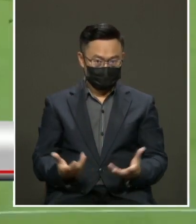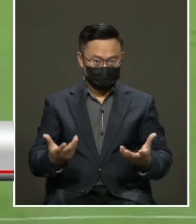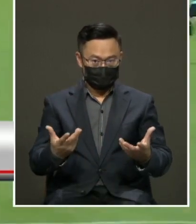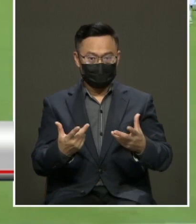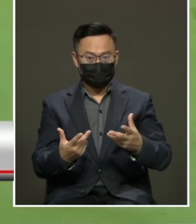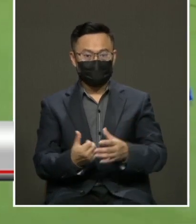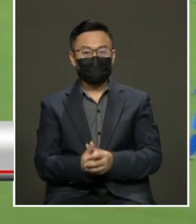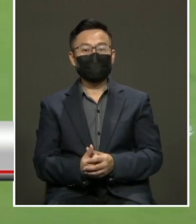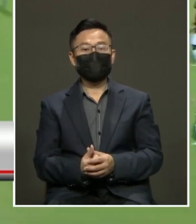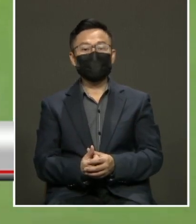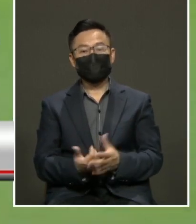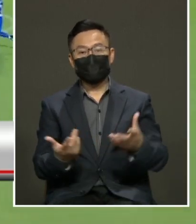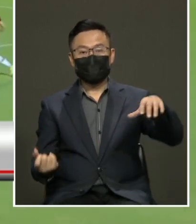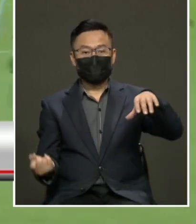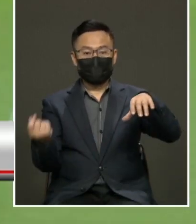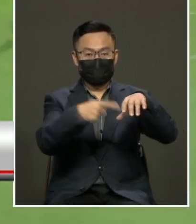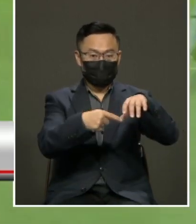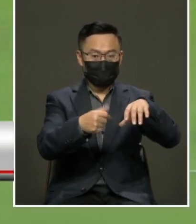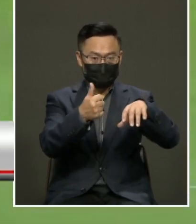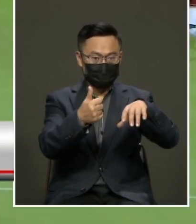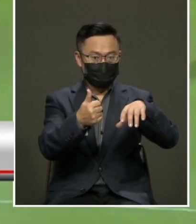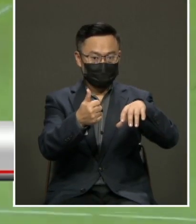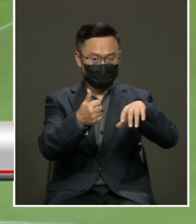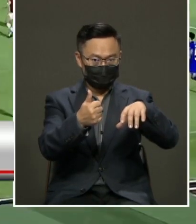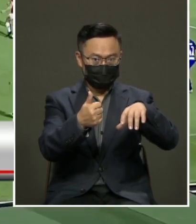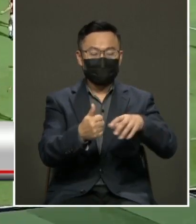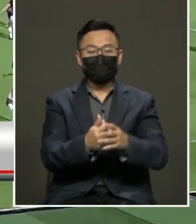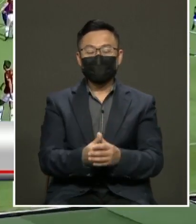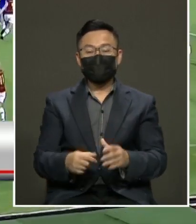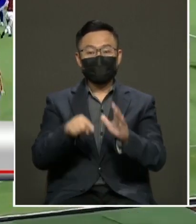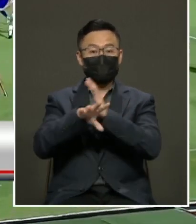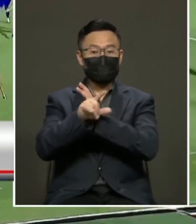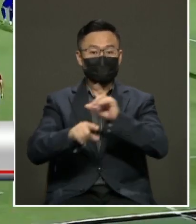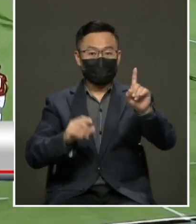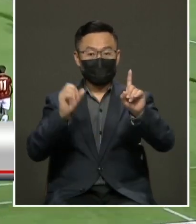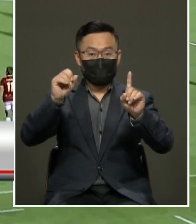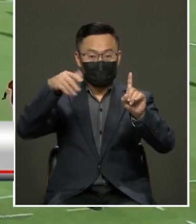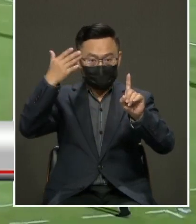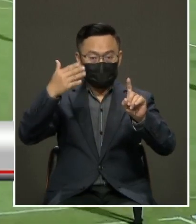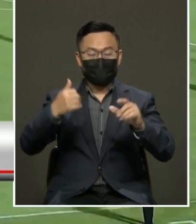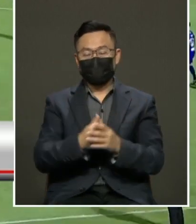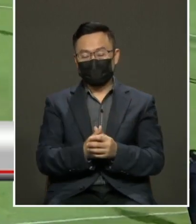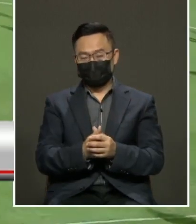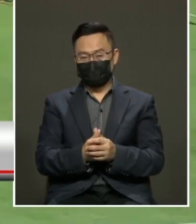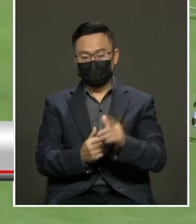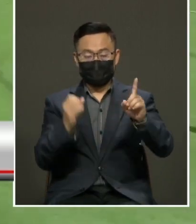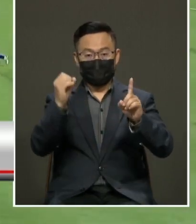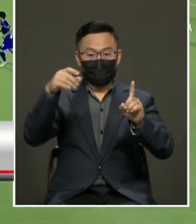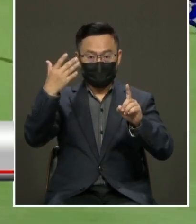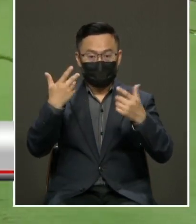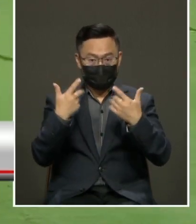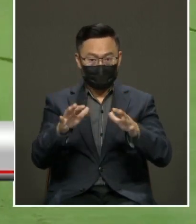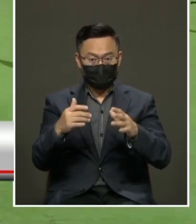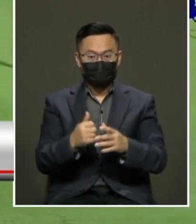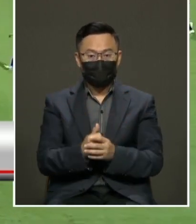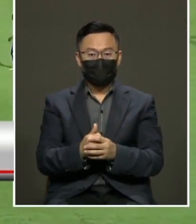เข้าประตูไปนะคะทำให้ชลบุรีเนี่ยขึ้นนำไปก่อนจังหวะนี้เลยค่ะ1-0นะคะจากนั้นโปลิสเทโร